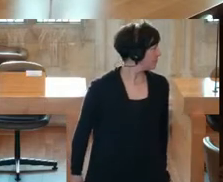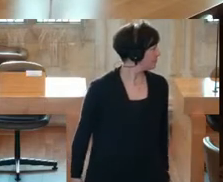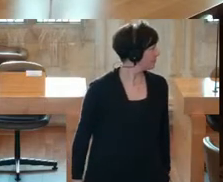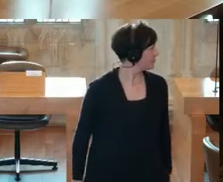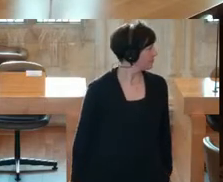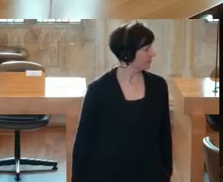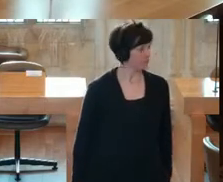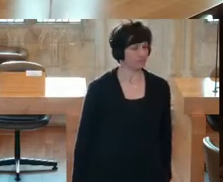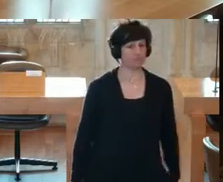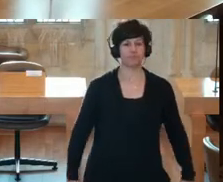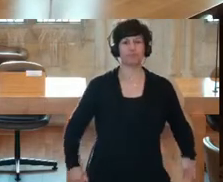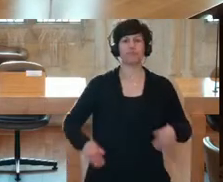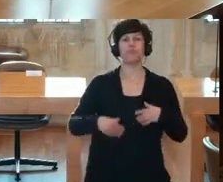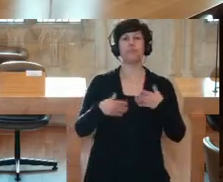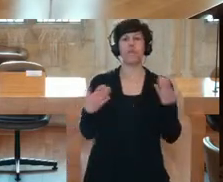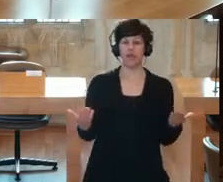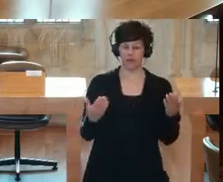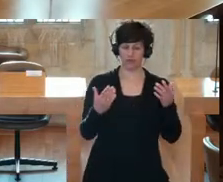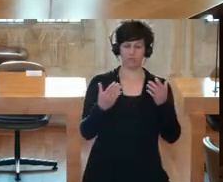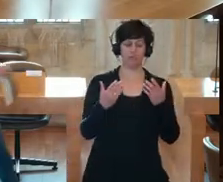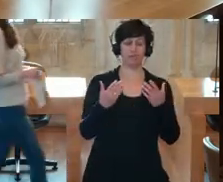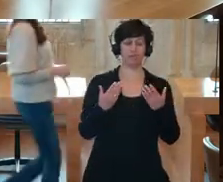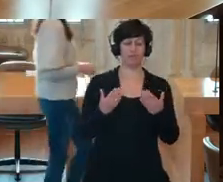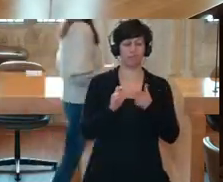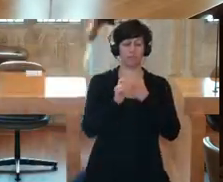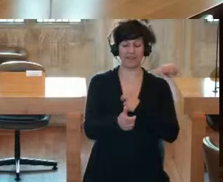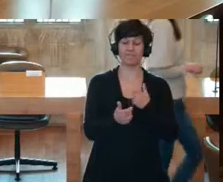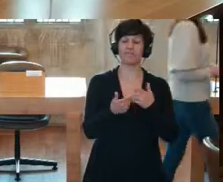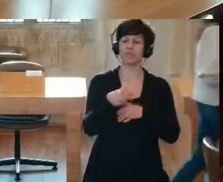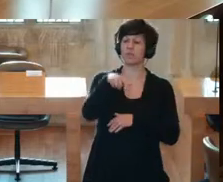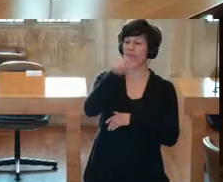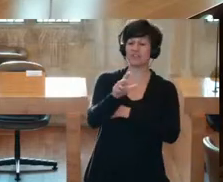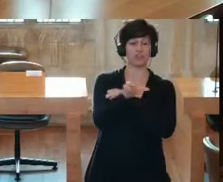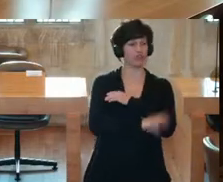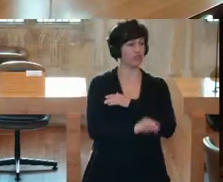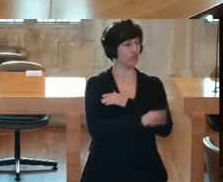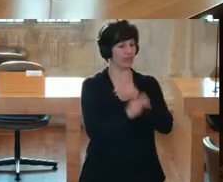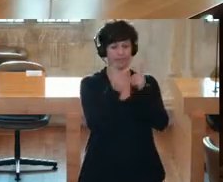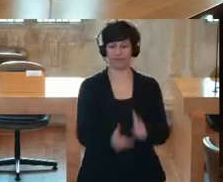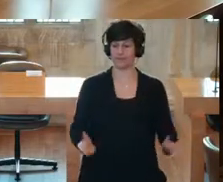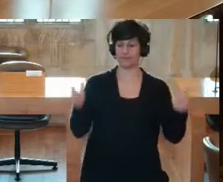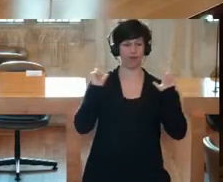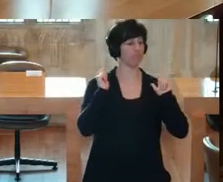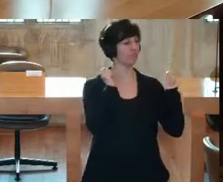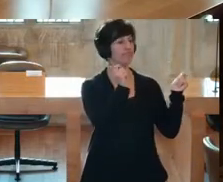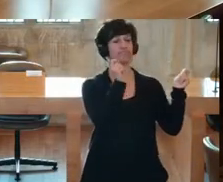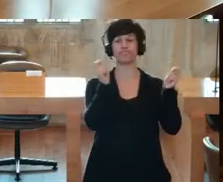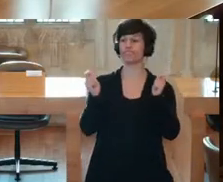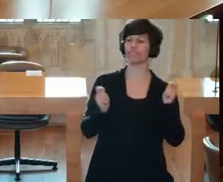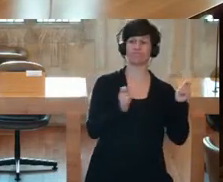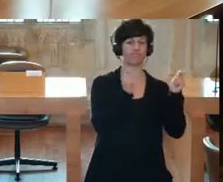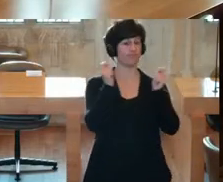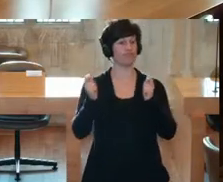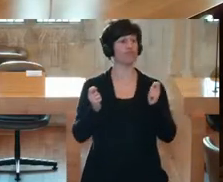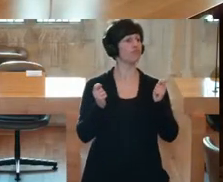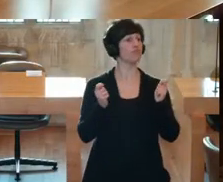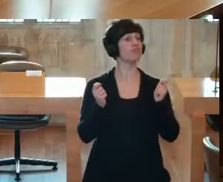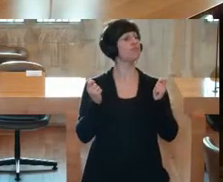Alors, il faut que nous désignions un secrétaire de séance. Donc, je vous